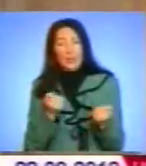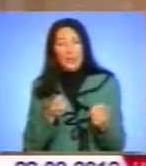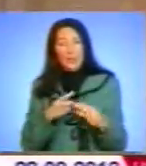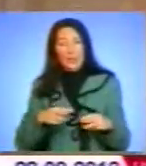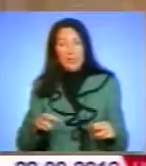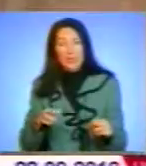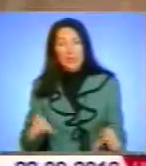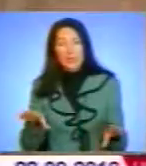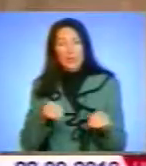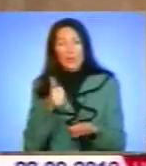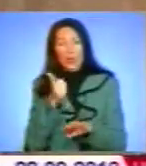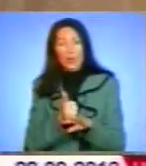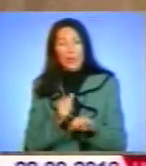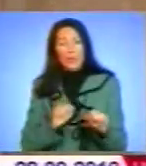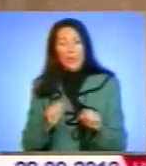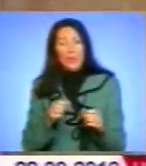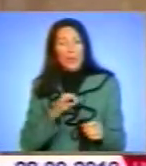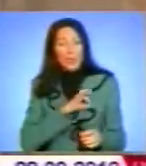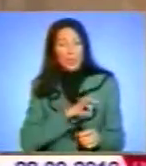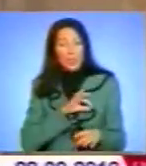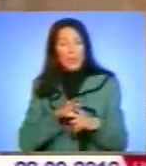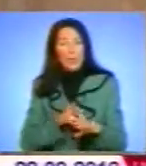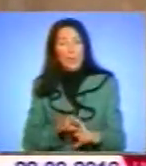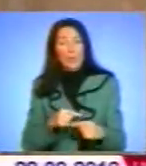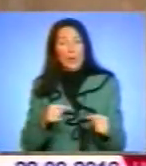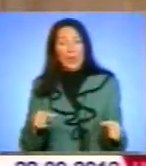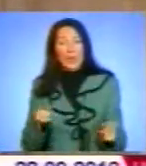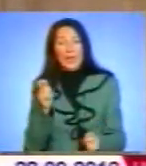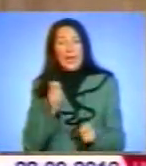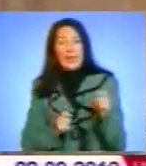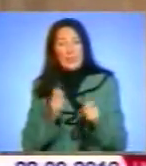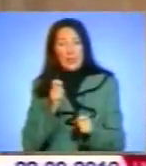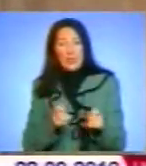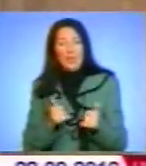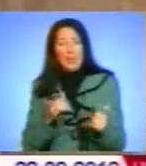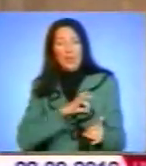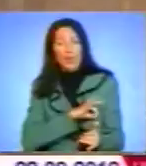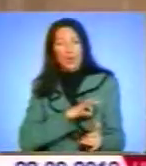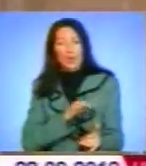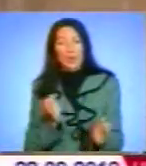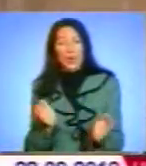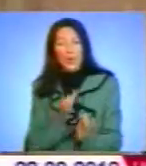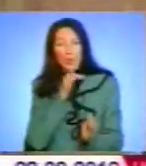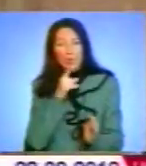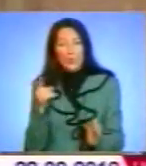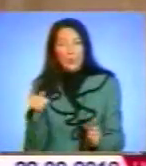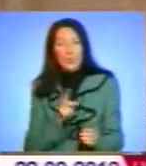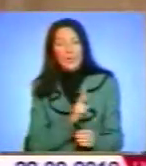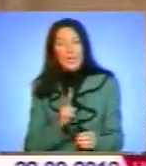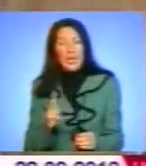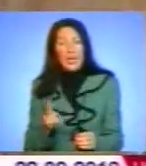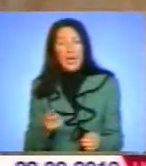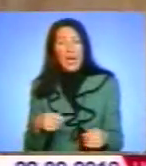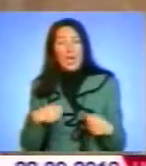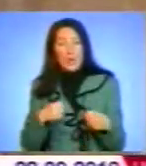головним управлінням юстиції проводимо ряд регіональних семінарів тематичних для нотаріусів, короткотермінових, на яких